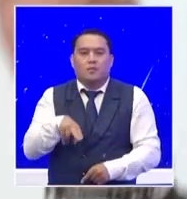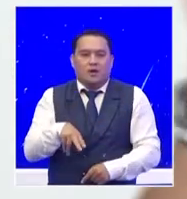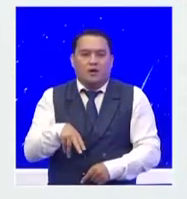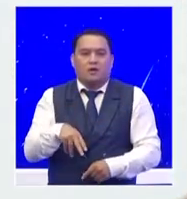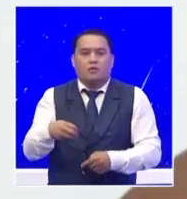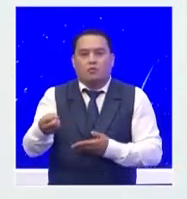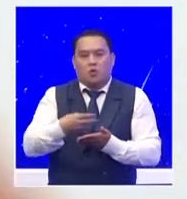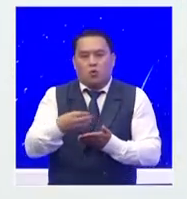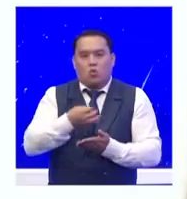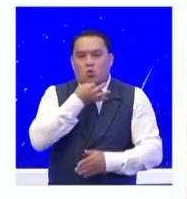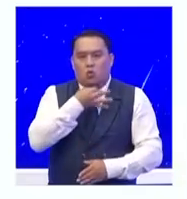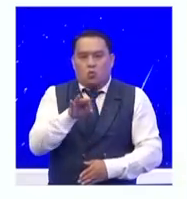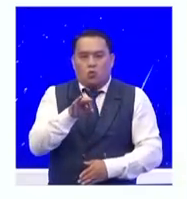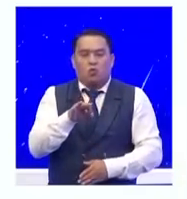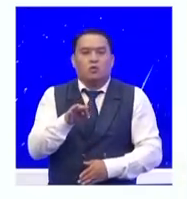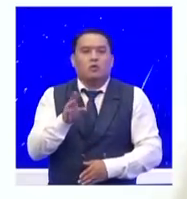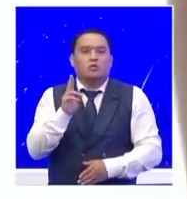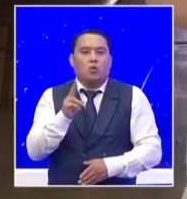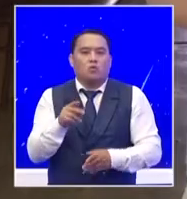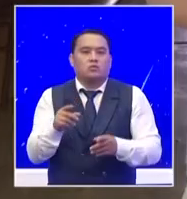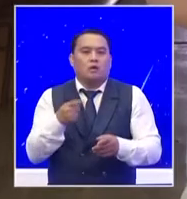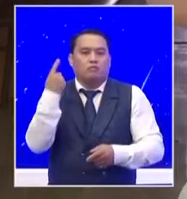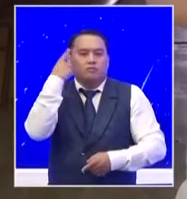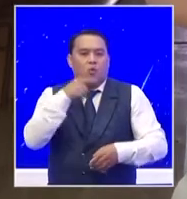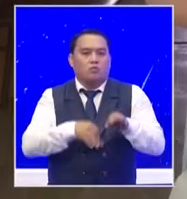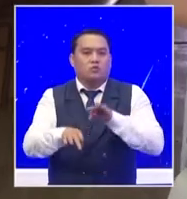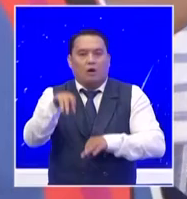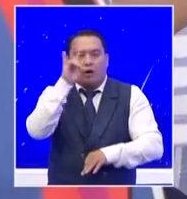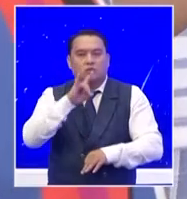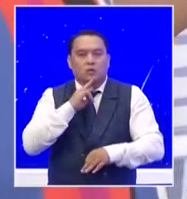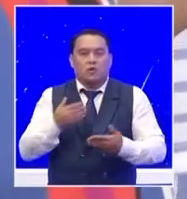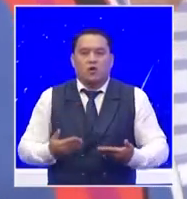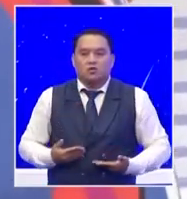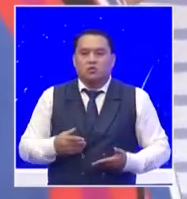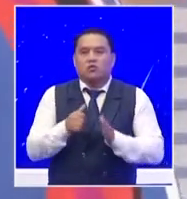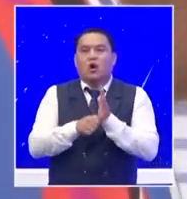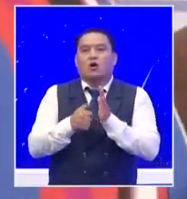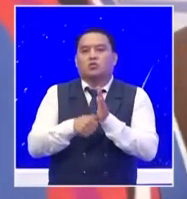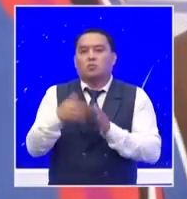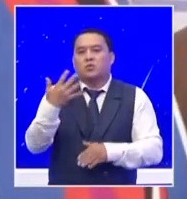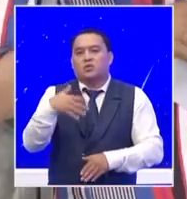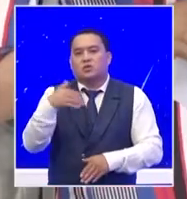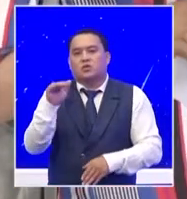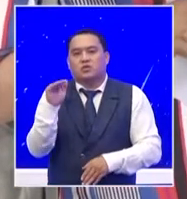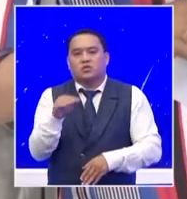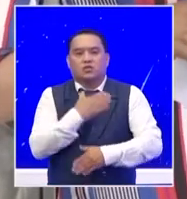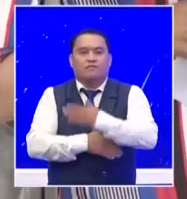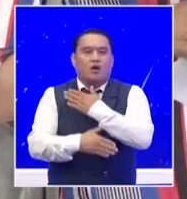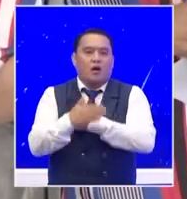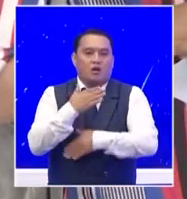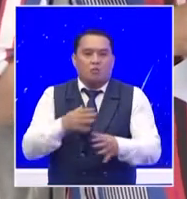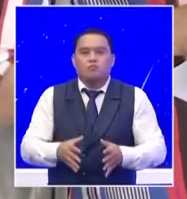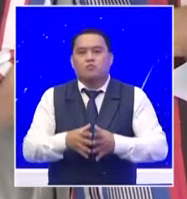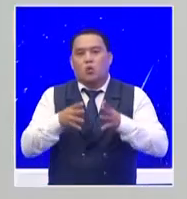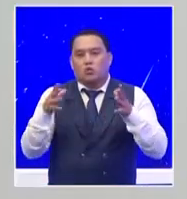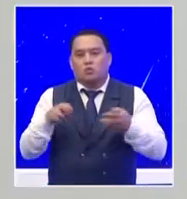своем гаджете сможет любой желающий. По словам автора проекта, в Казахстане проживает более 650 тысяч инвалидов. И у